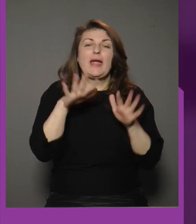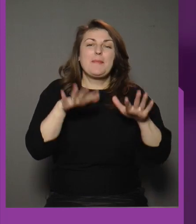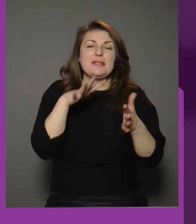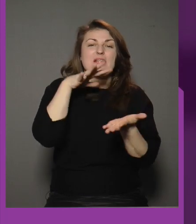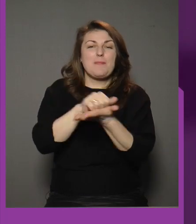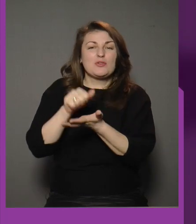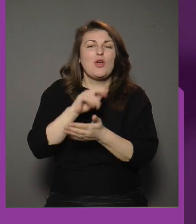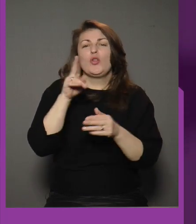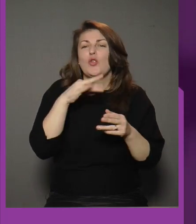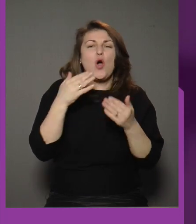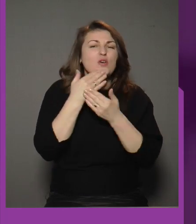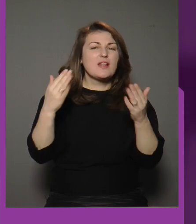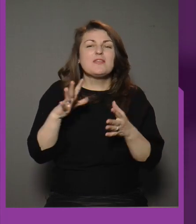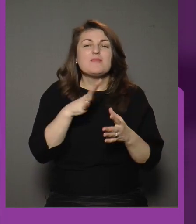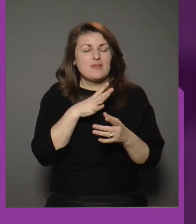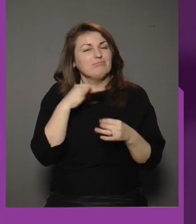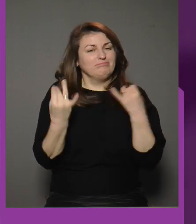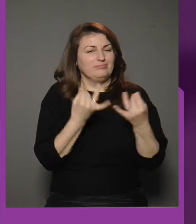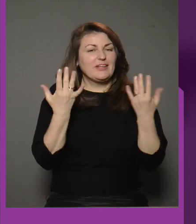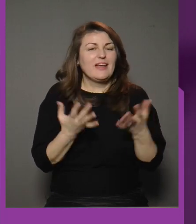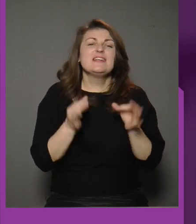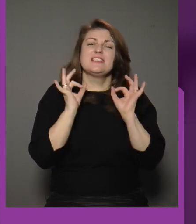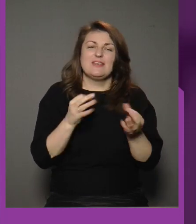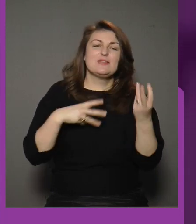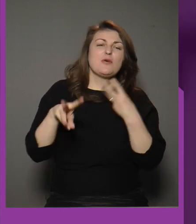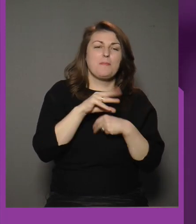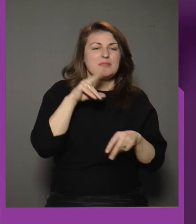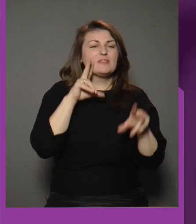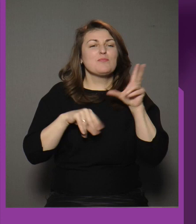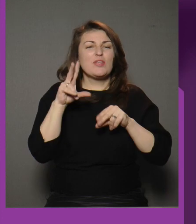до останнього було інтригою. Звісно, ми сподівалися.